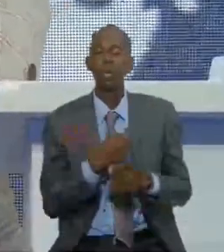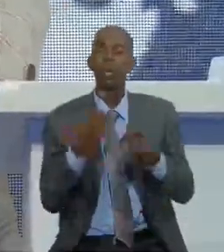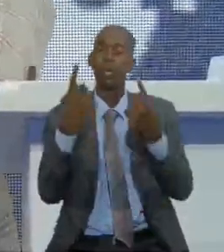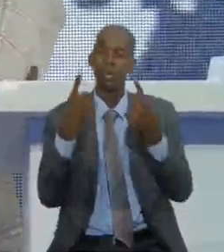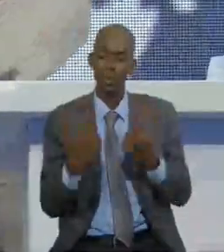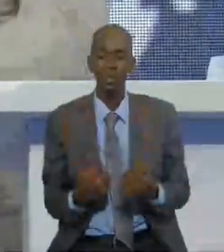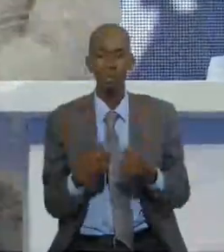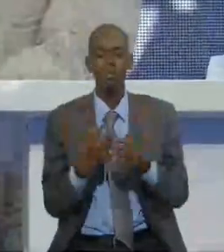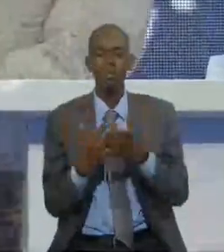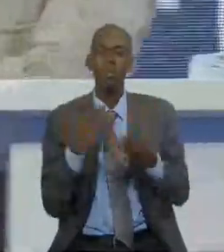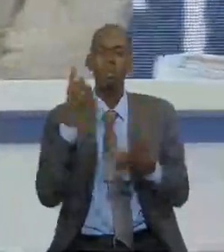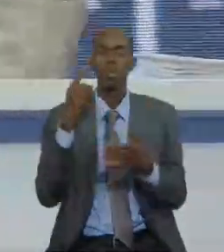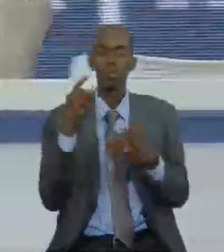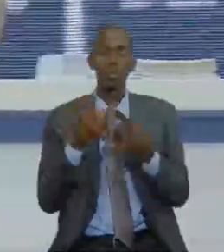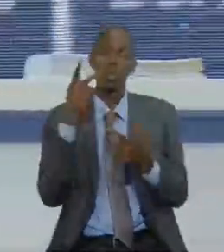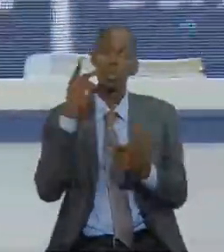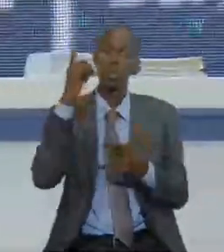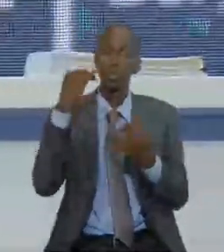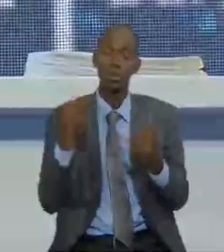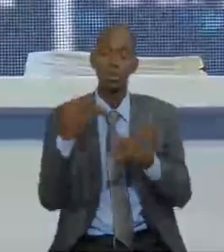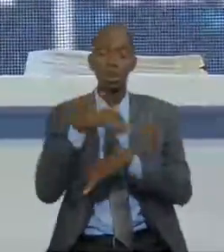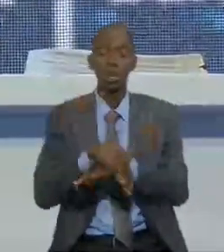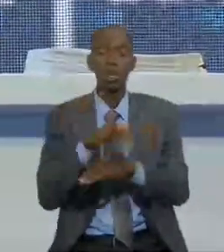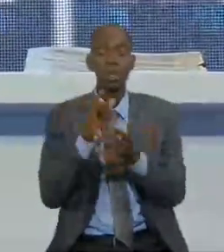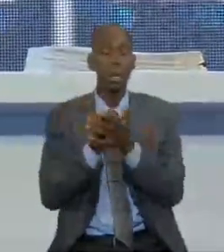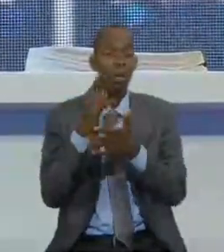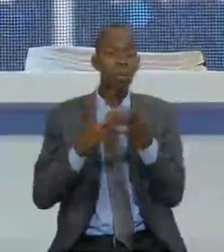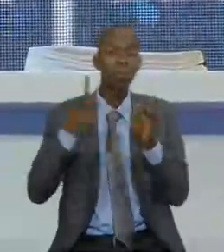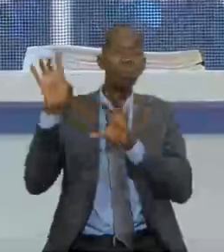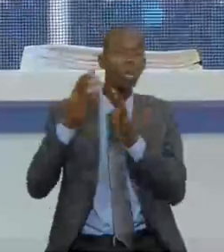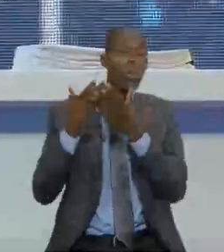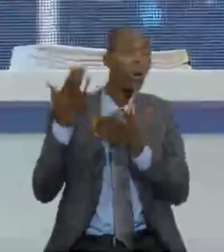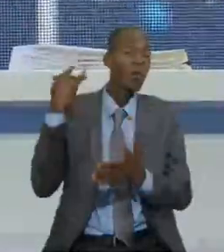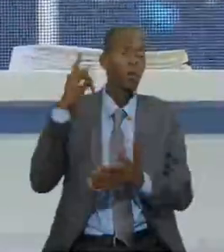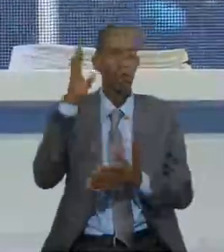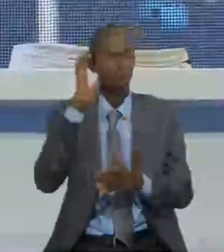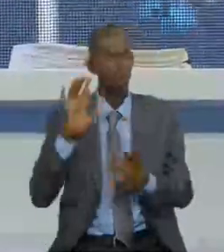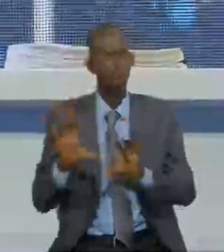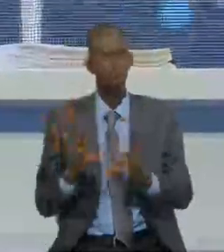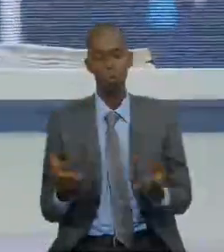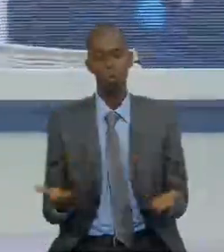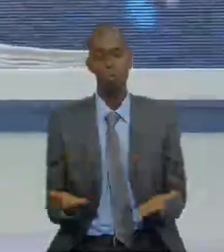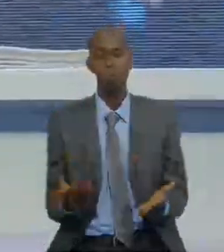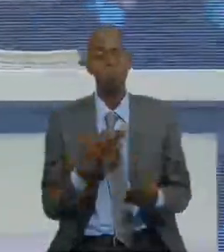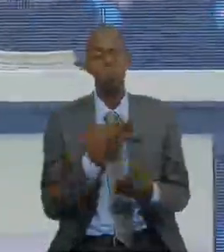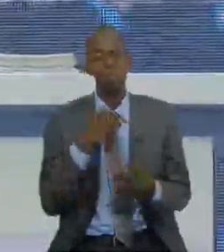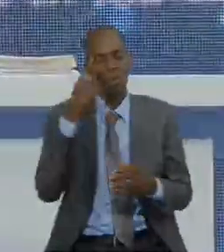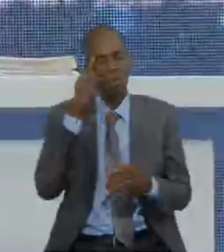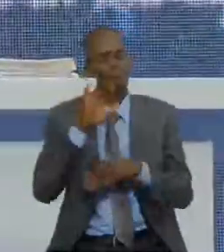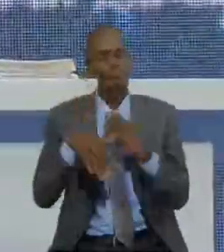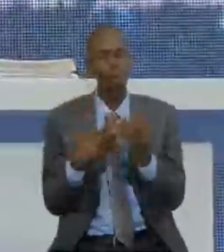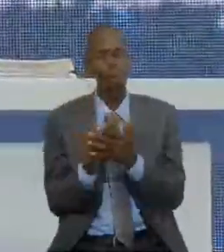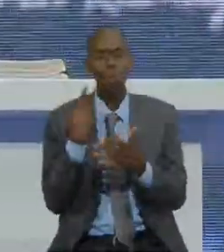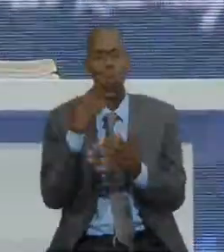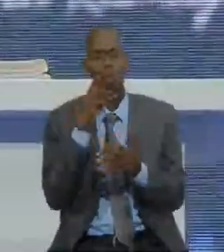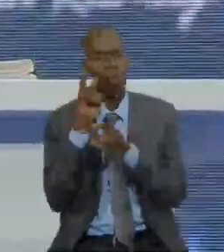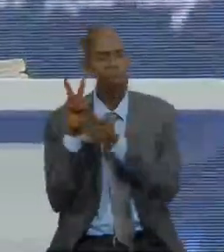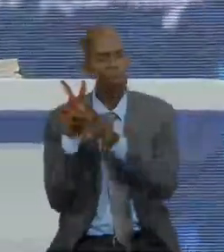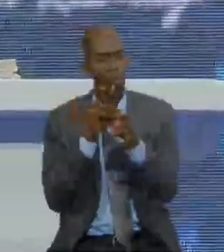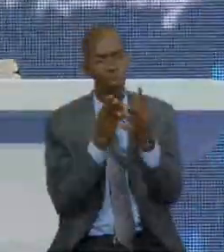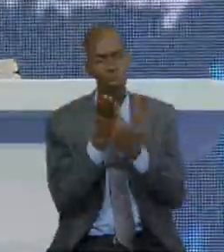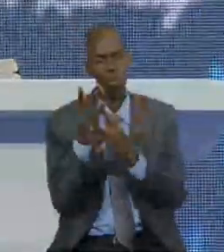puissance Seigneur nous venons te faisant confiance ce que tu as fait avant tu